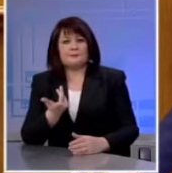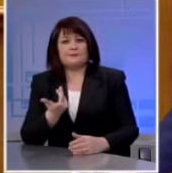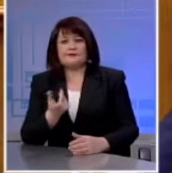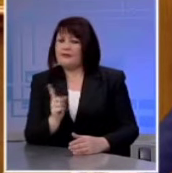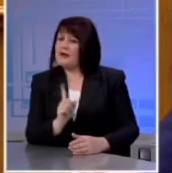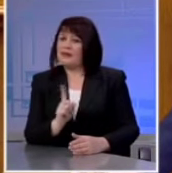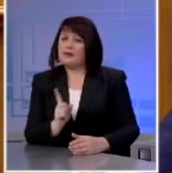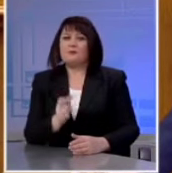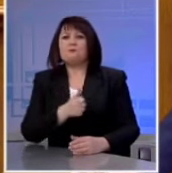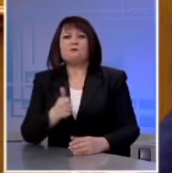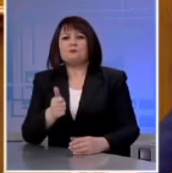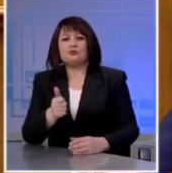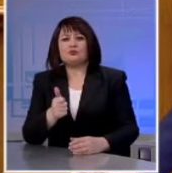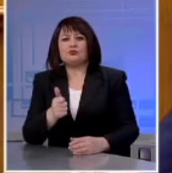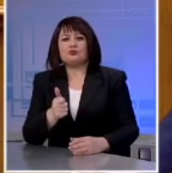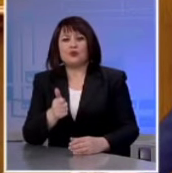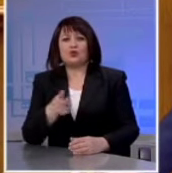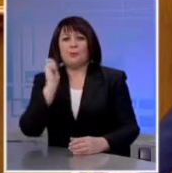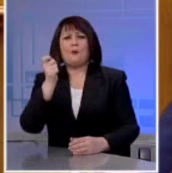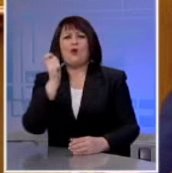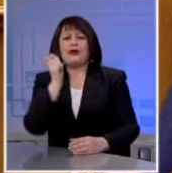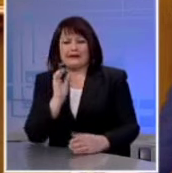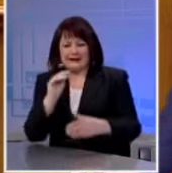δεν είναι μόνον ή κυρίως πολιτικές.